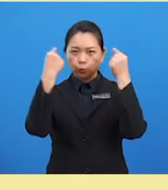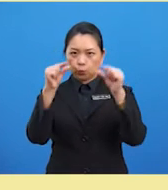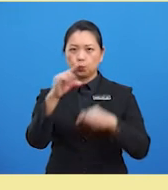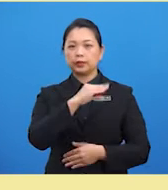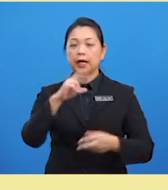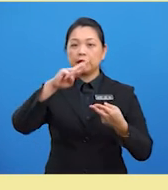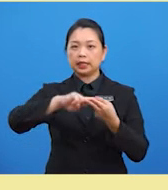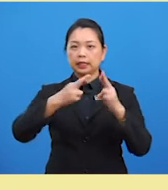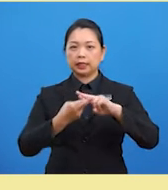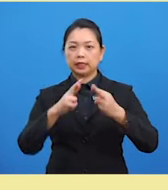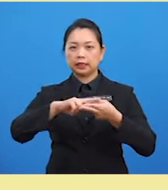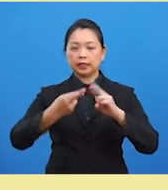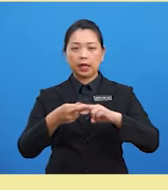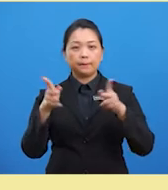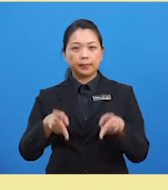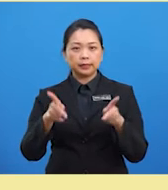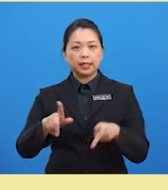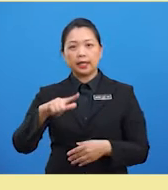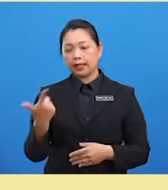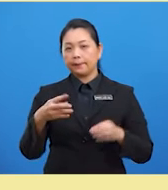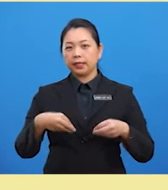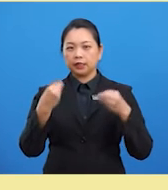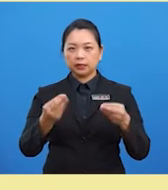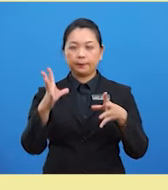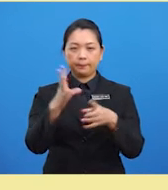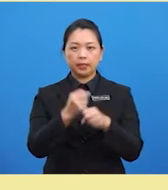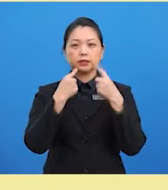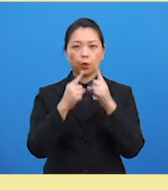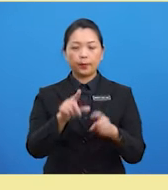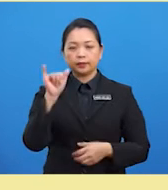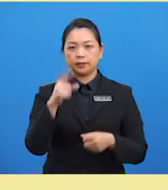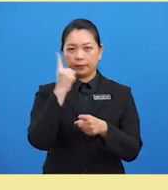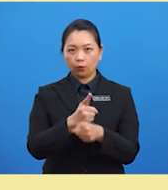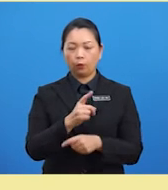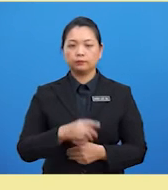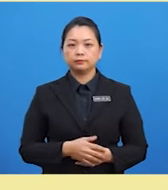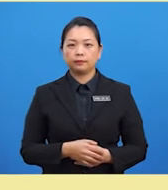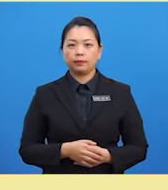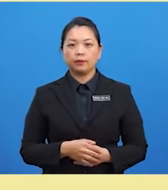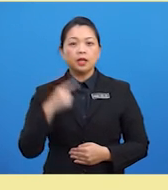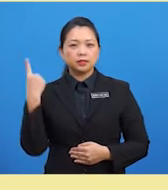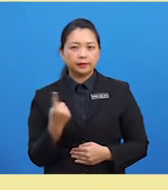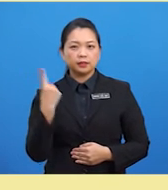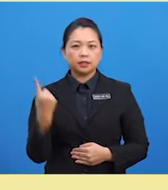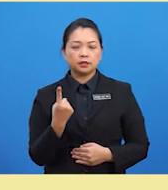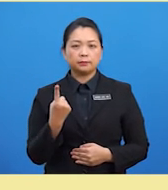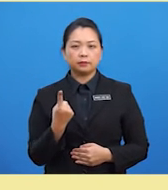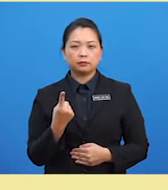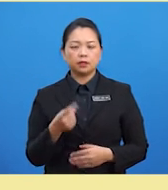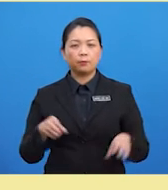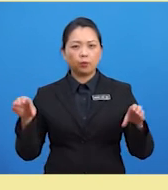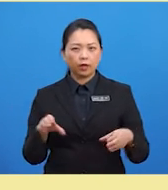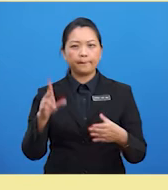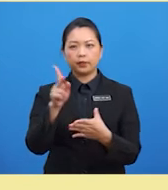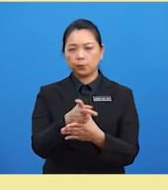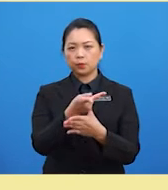dan rakan-rakan pelajar lain bagi mendapat jawapan yang betul. Sentiasa